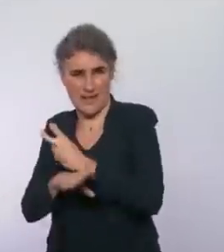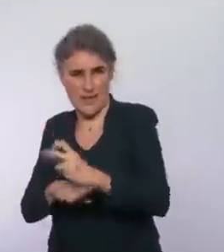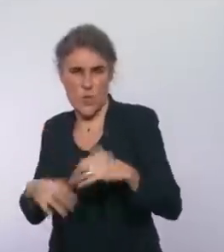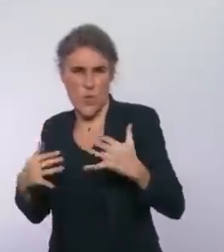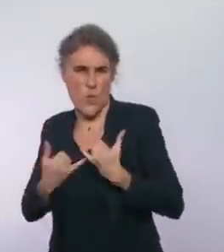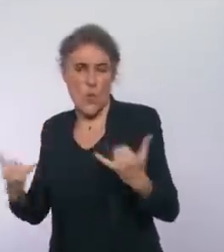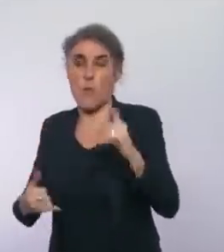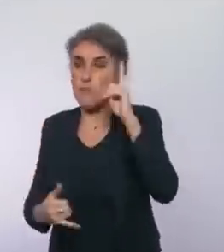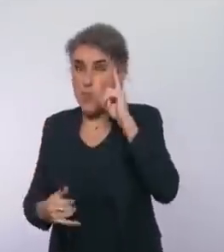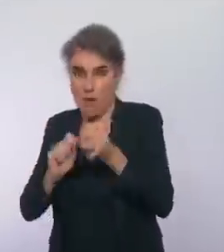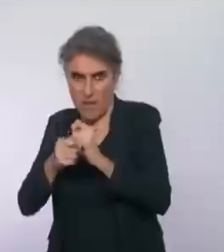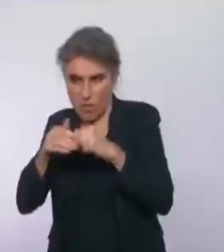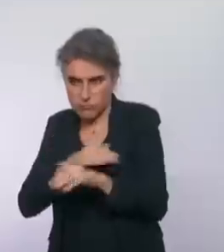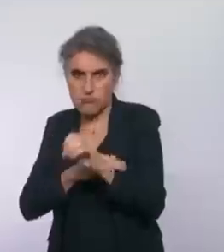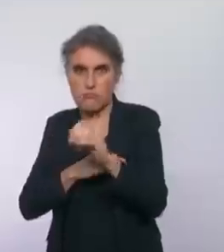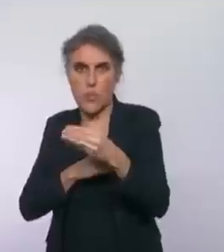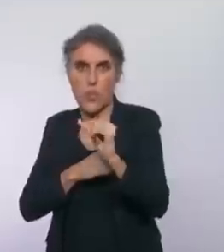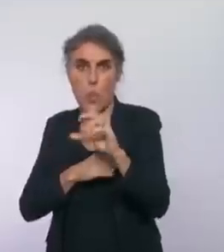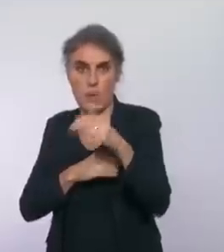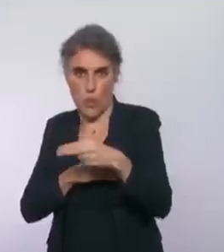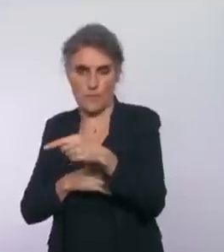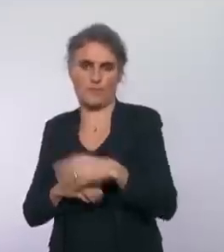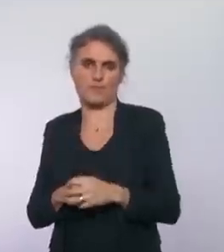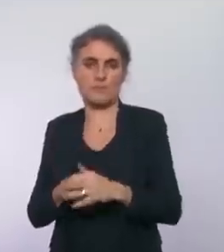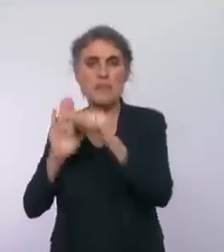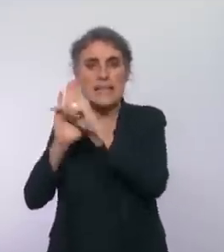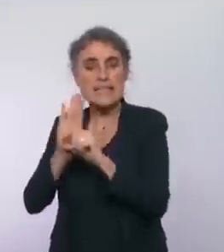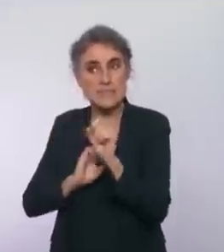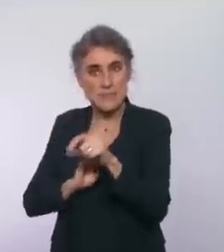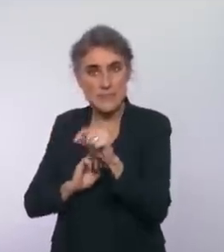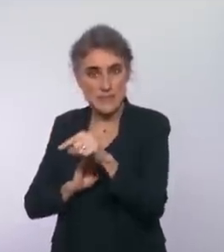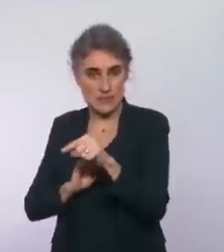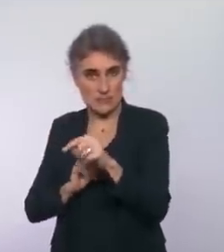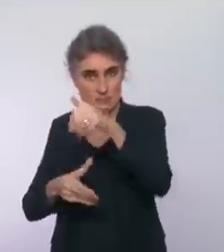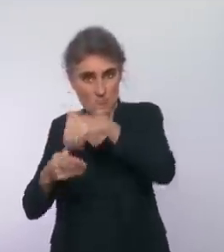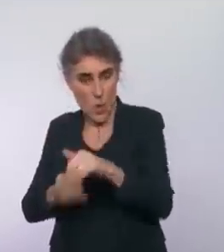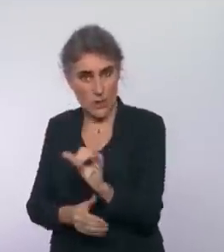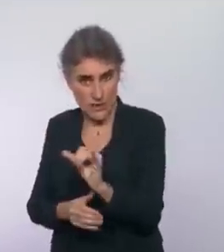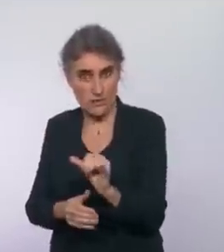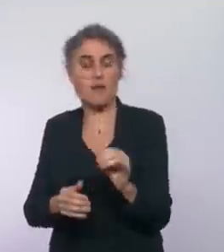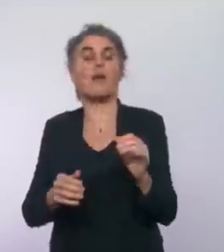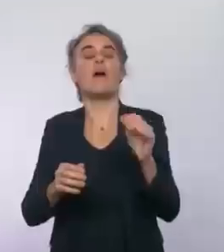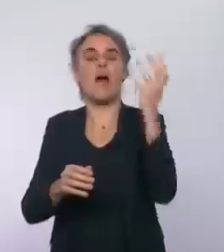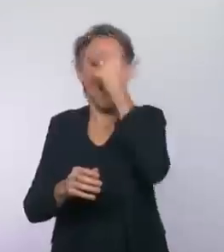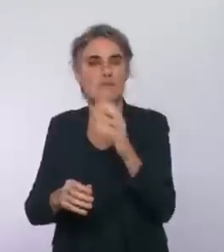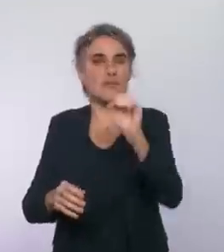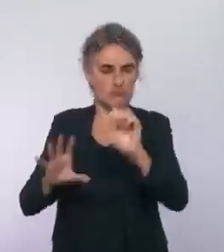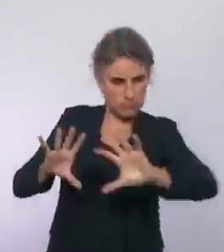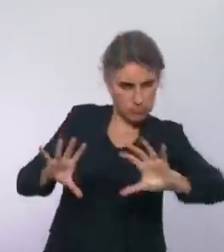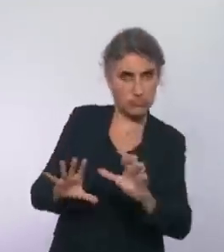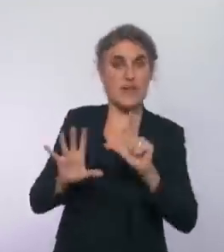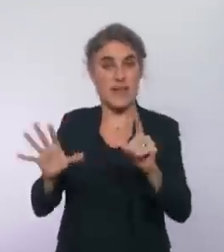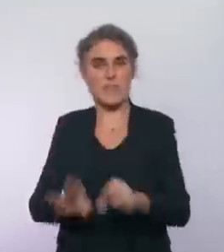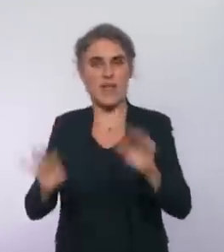variant Omicron. Cette catégorie rouge écarlate intégrera les 7 pays de l'Afrique australe, pour lesquels les vols